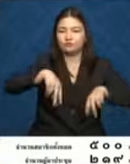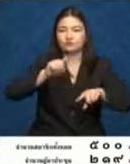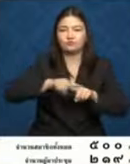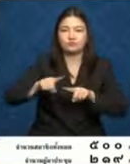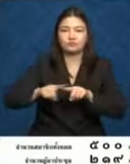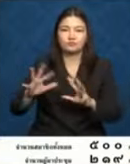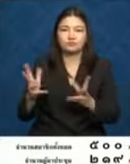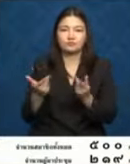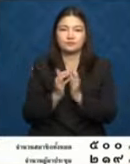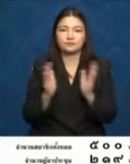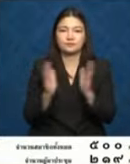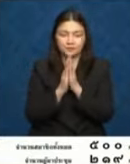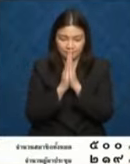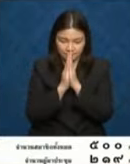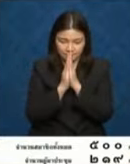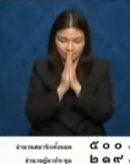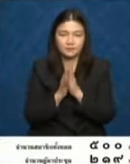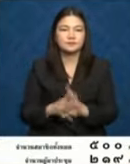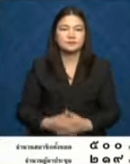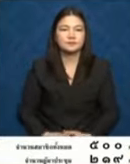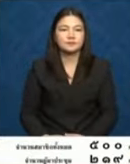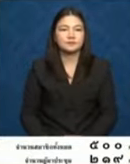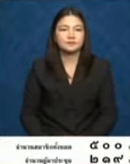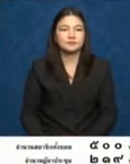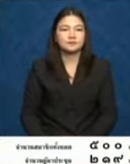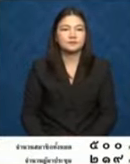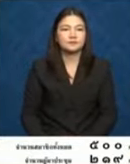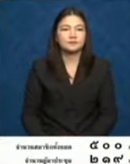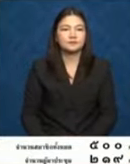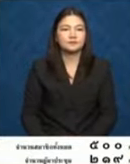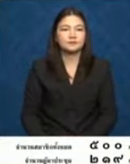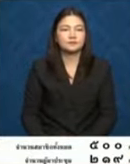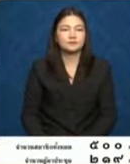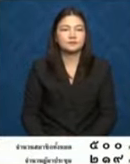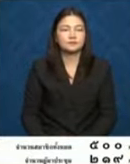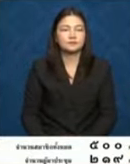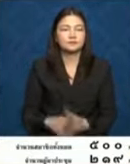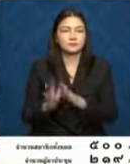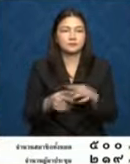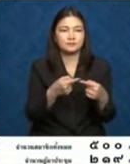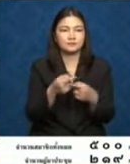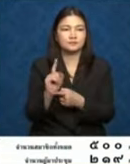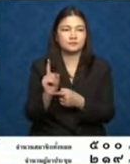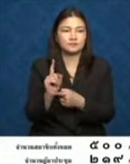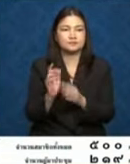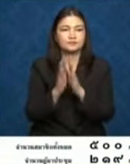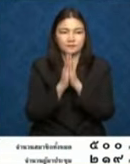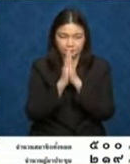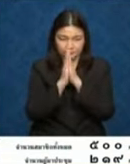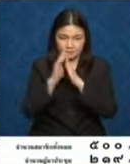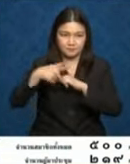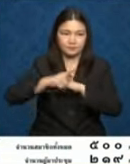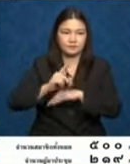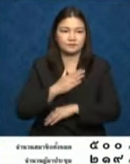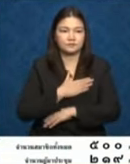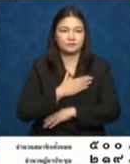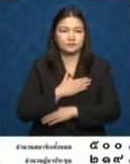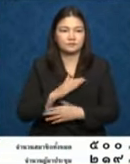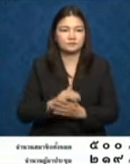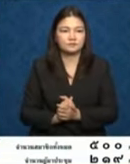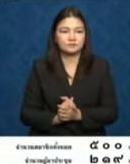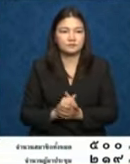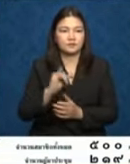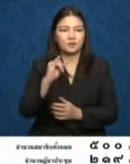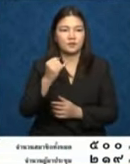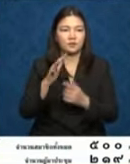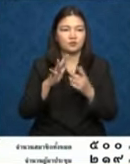อบพระคุณครับขอเชิญท่านจักรวาลชัยวิรัตนุกูลครับ กราบเรียนท่านประธานที่เคารพผมนายจักรวาลชัยวิรั